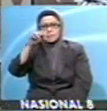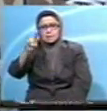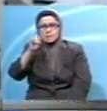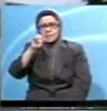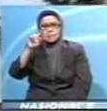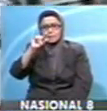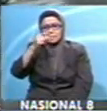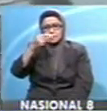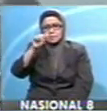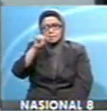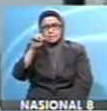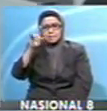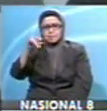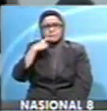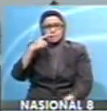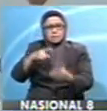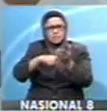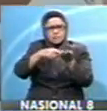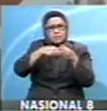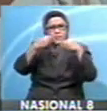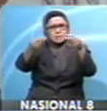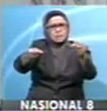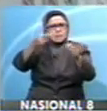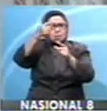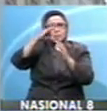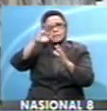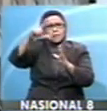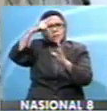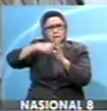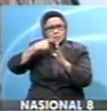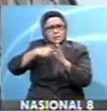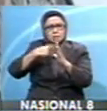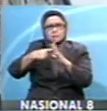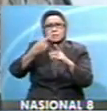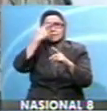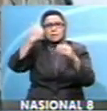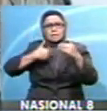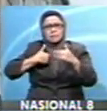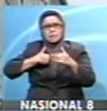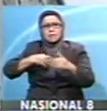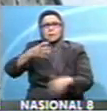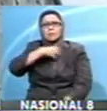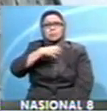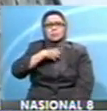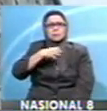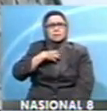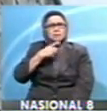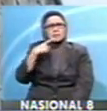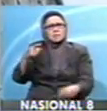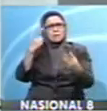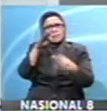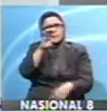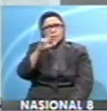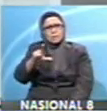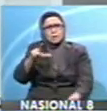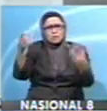Bil bulanan individu itu ekoran terdapat rungutan penyewa bahawa Bil purata berkenaan tidak adil ini kerana ada yang menggunakan air